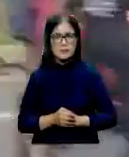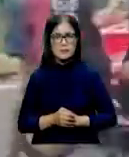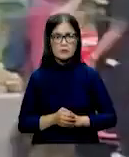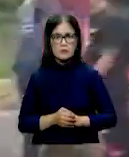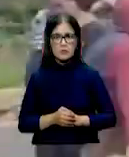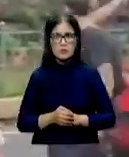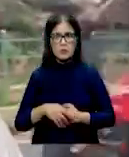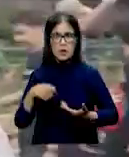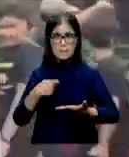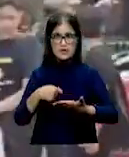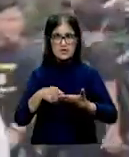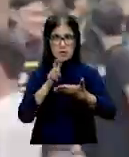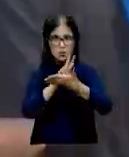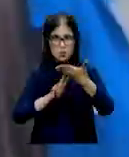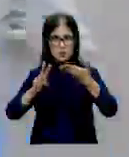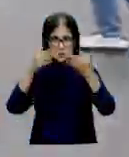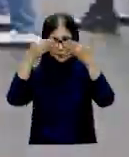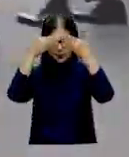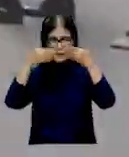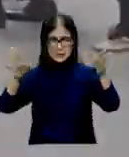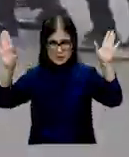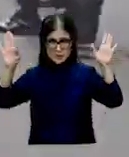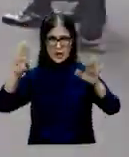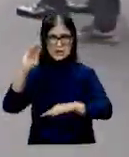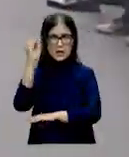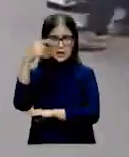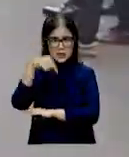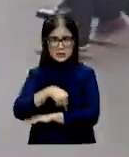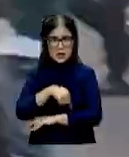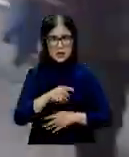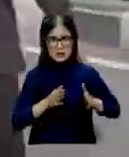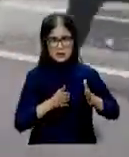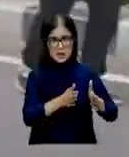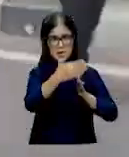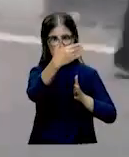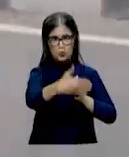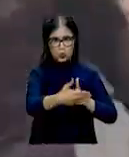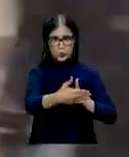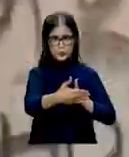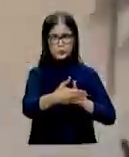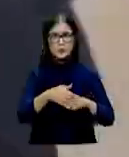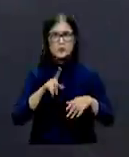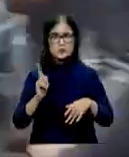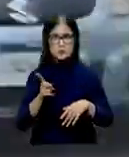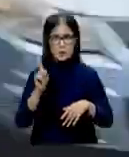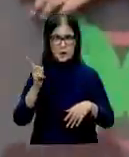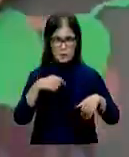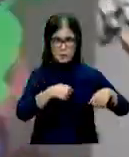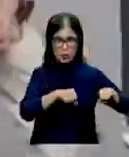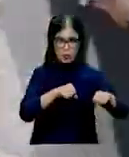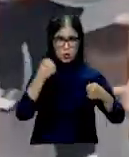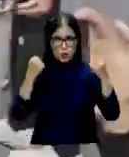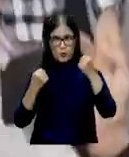Mahasiswa Universitas Pancasila di Jagakarsa, Jakarta Selatan memblokade Jalan Raya Lenteng Agung, menahan kendaraan melintas sebagai simbol kekecewaan rektor